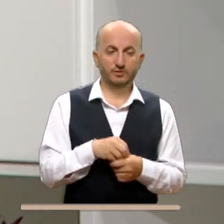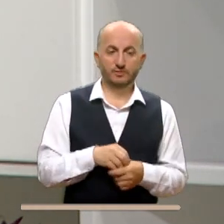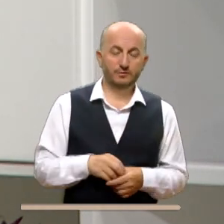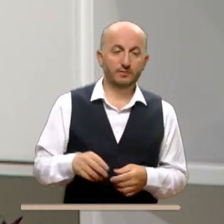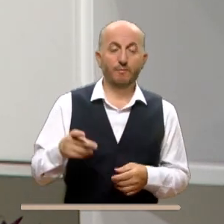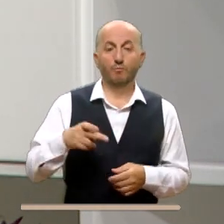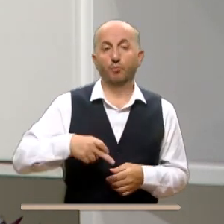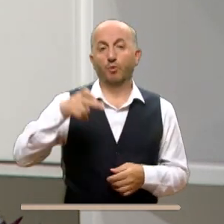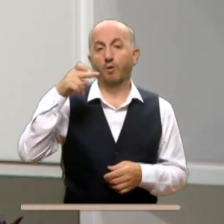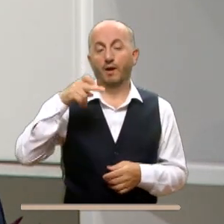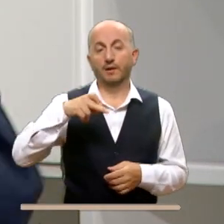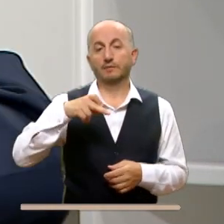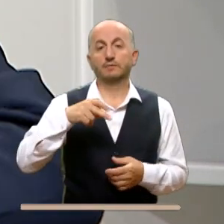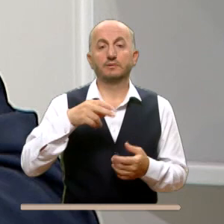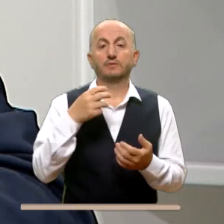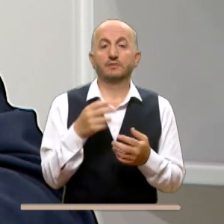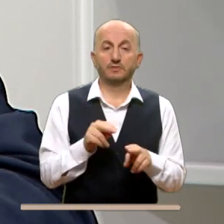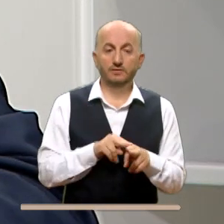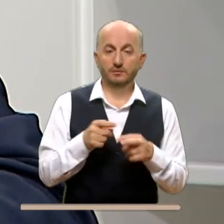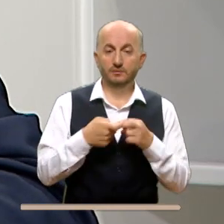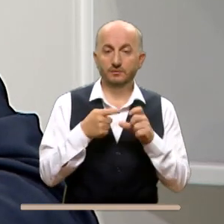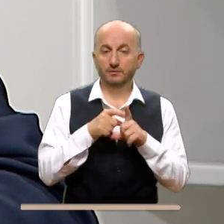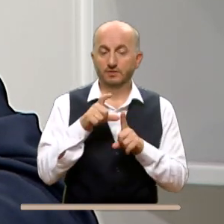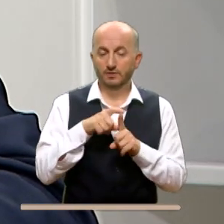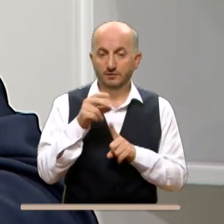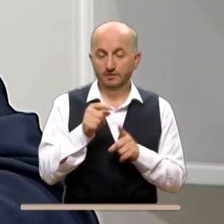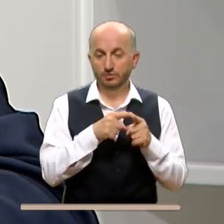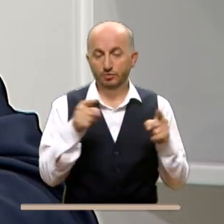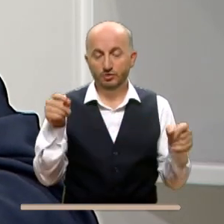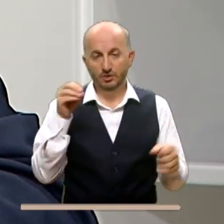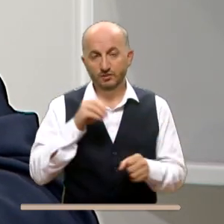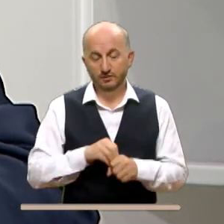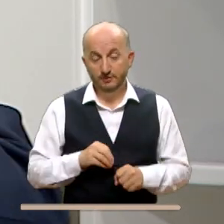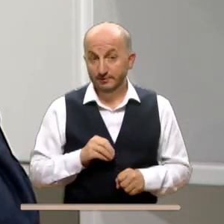ve kredi efendim süreçler açısından